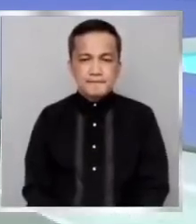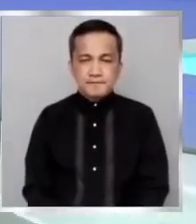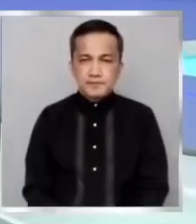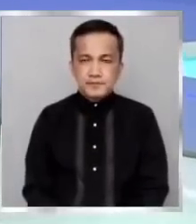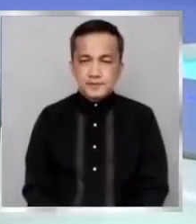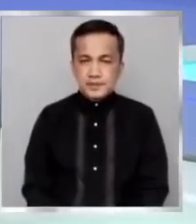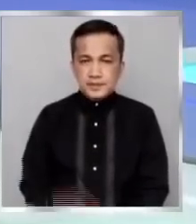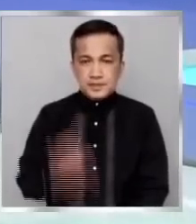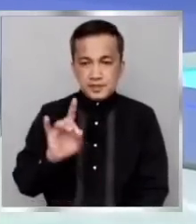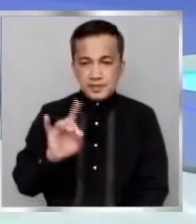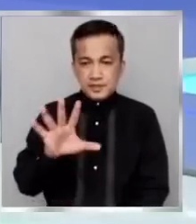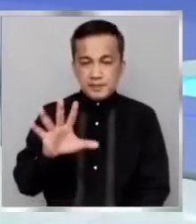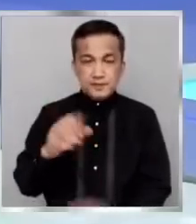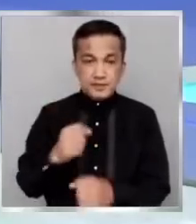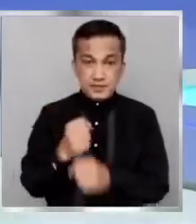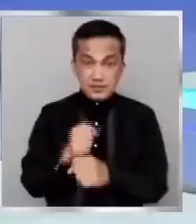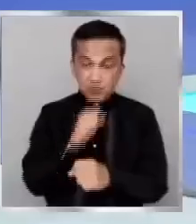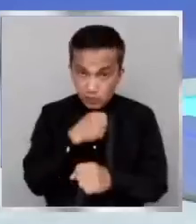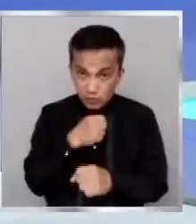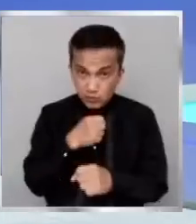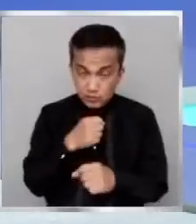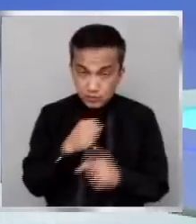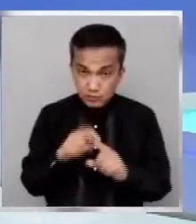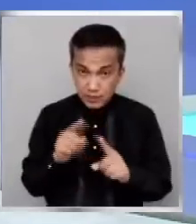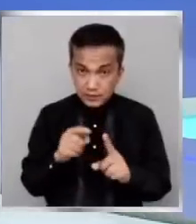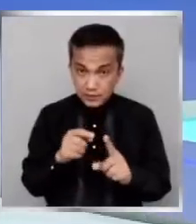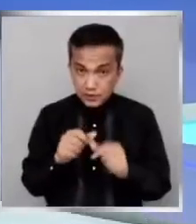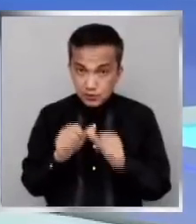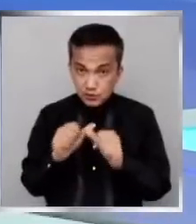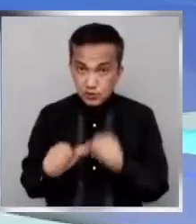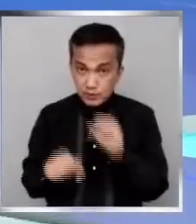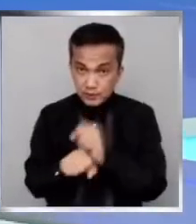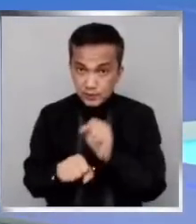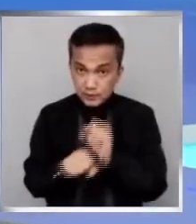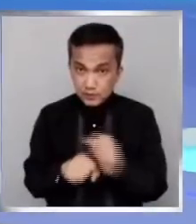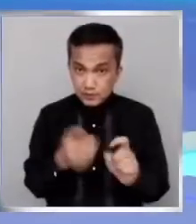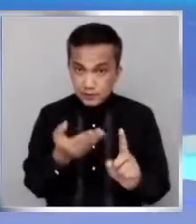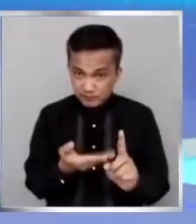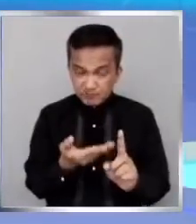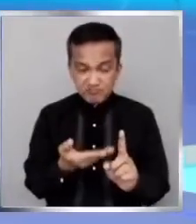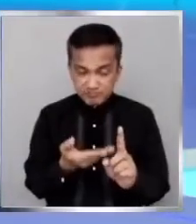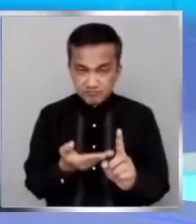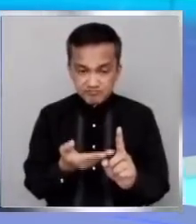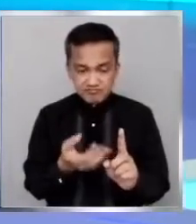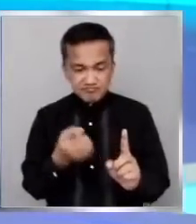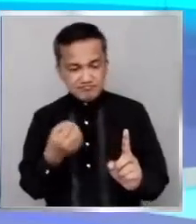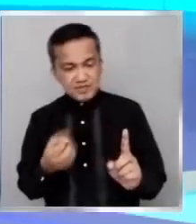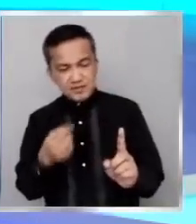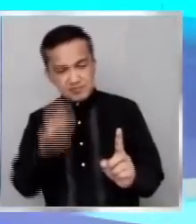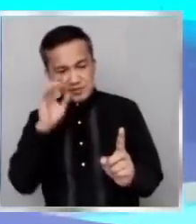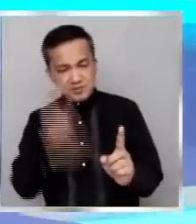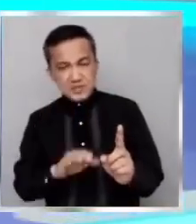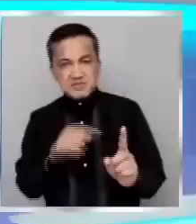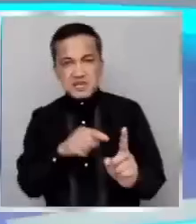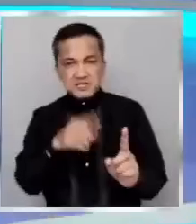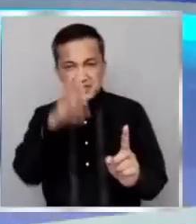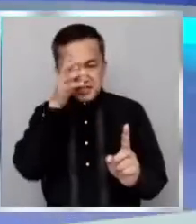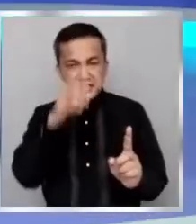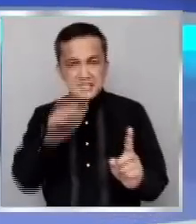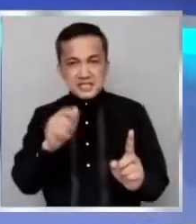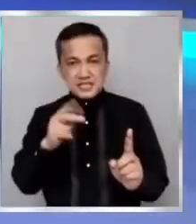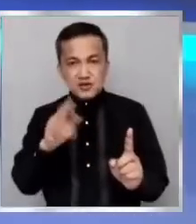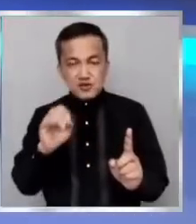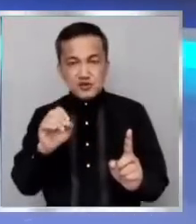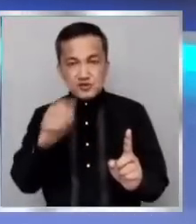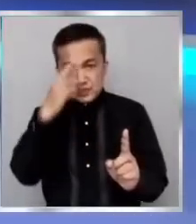25 taong gulang na, pero tuloy ang pagbabanat buto. Kaya naman maraming humanga sa isang ama sa Angon o sa Rizal.